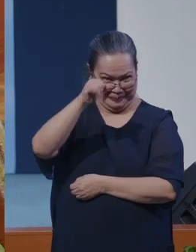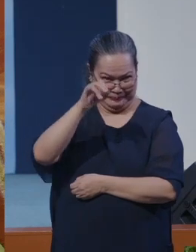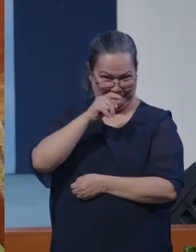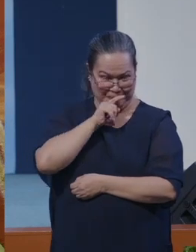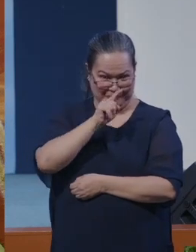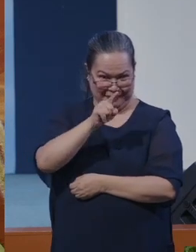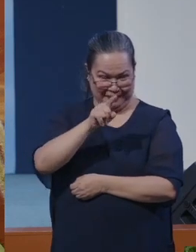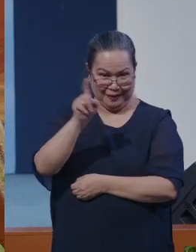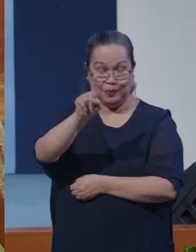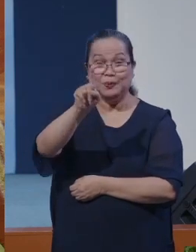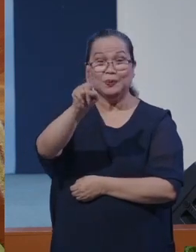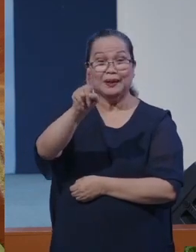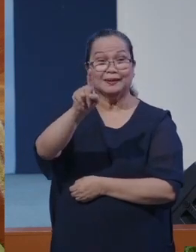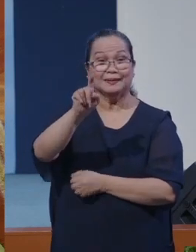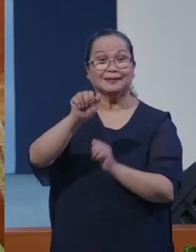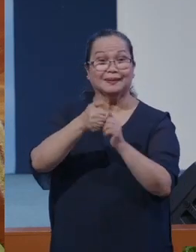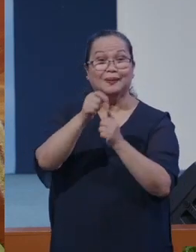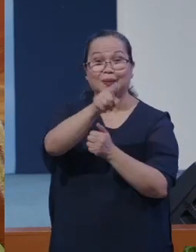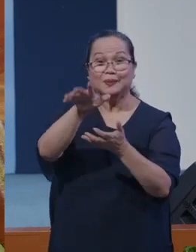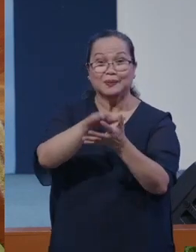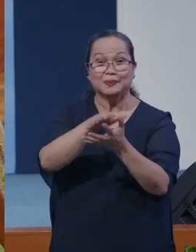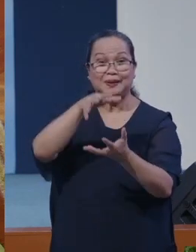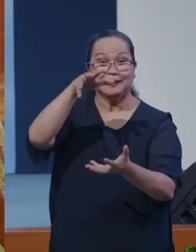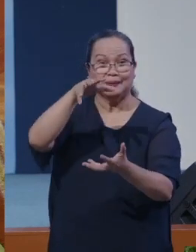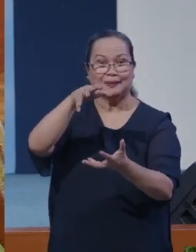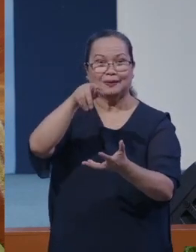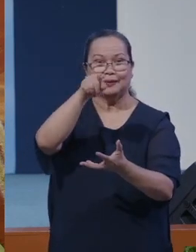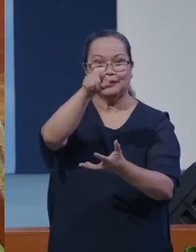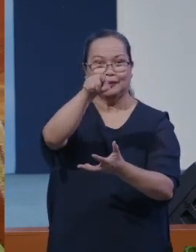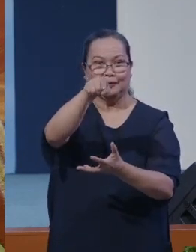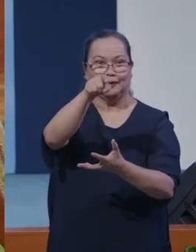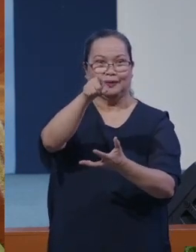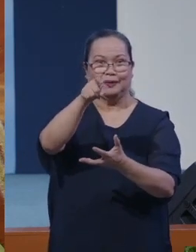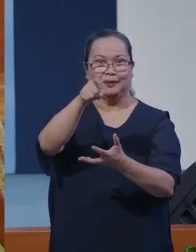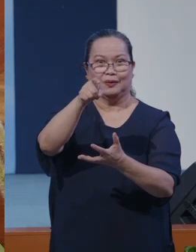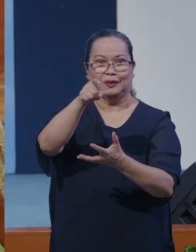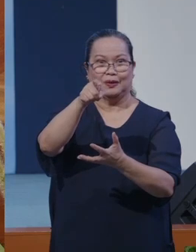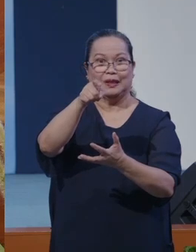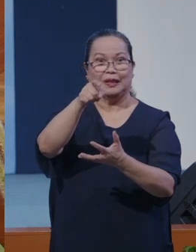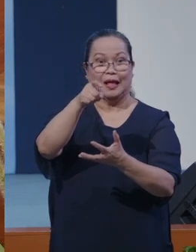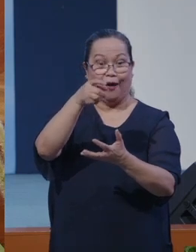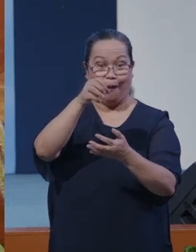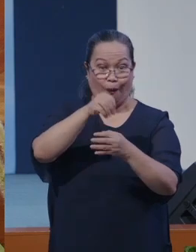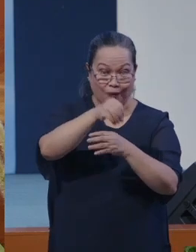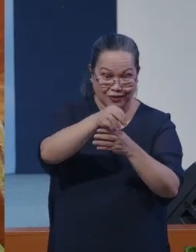ng pagyaman. Ito po, ibahagi ang ating sobra sa nangangailangan.